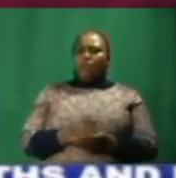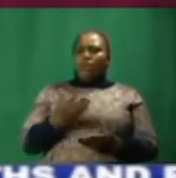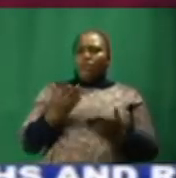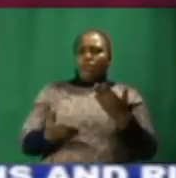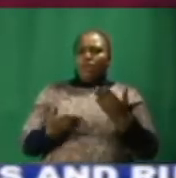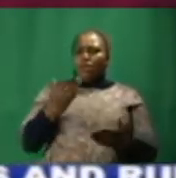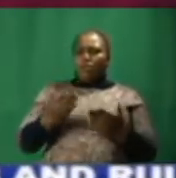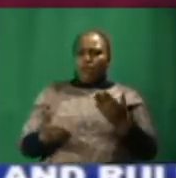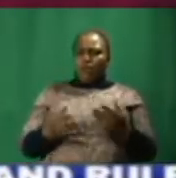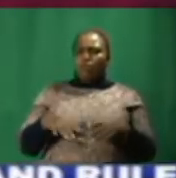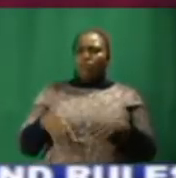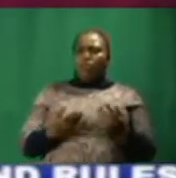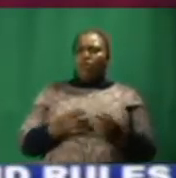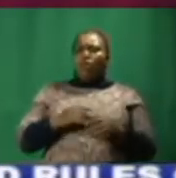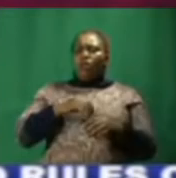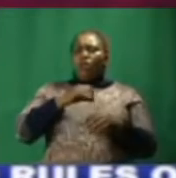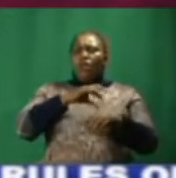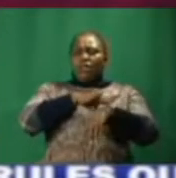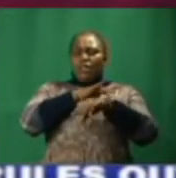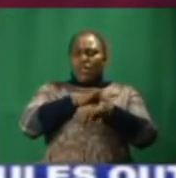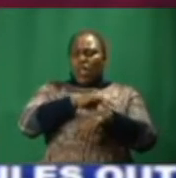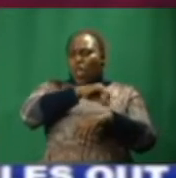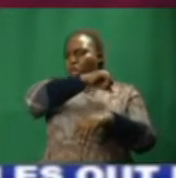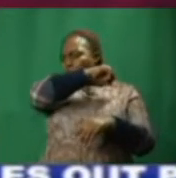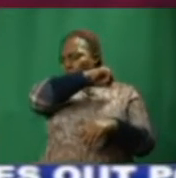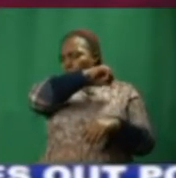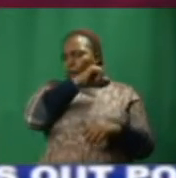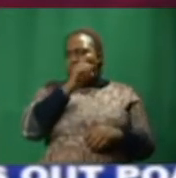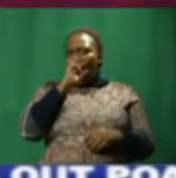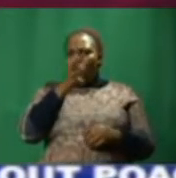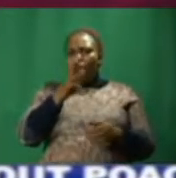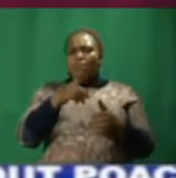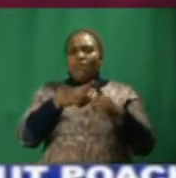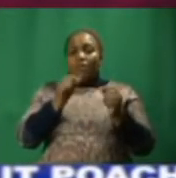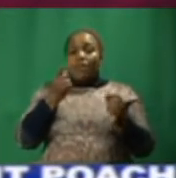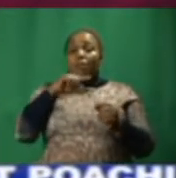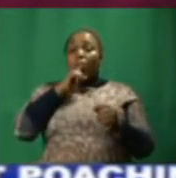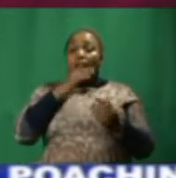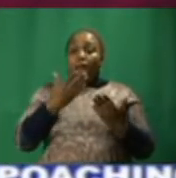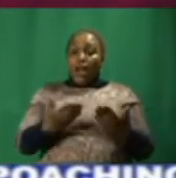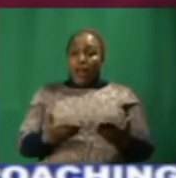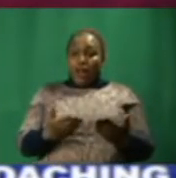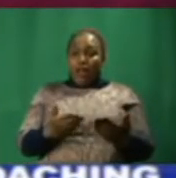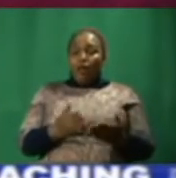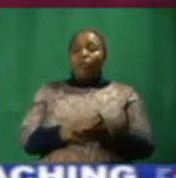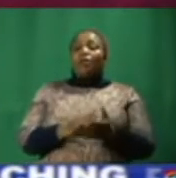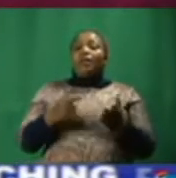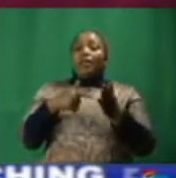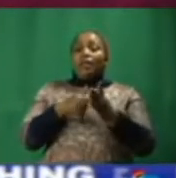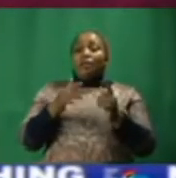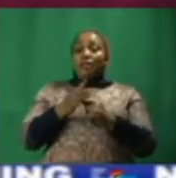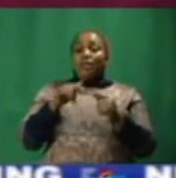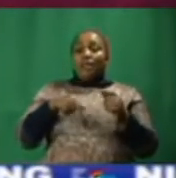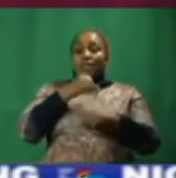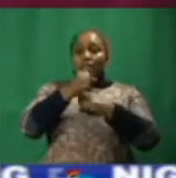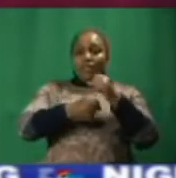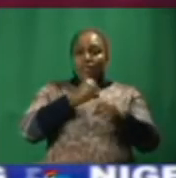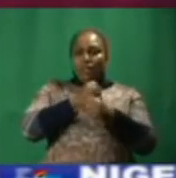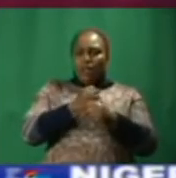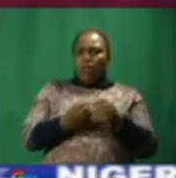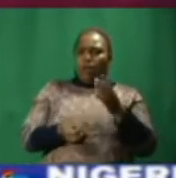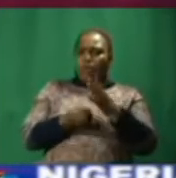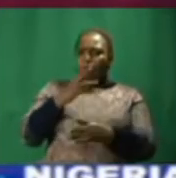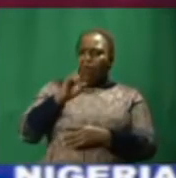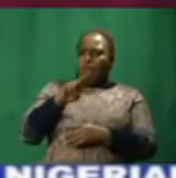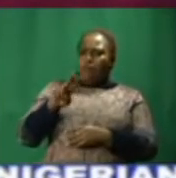umkhuhlane utabangilolo lotiphelelayo. Kepha ke sekuvelile ke uvetile naye emhlabhlangene ukuthi kulesikhathi lesukela ngenyanga yamabaza kulomnyaka. Base bacala kubona